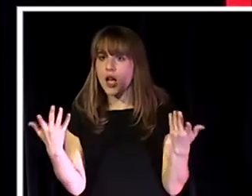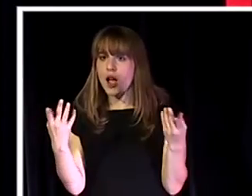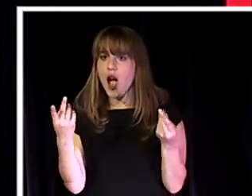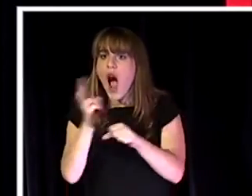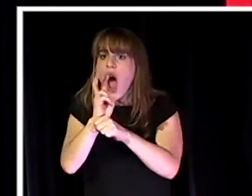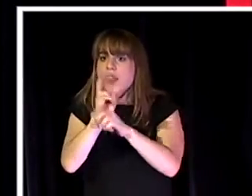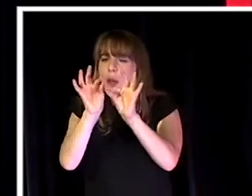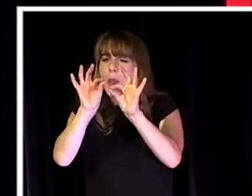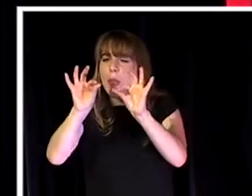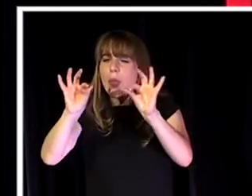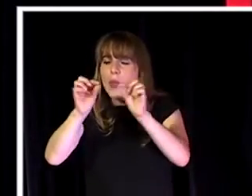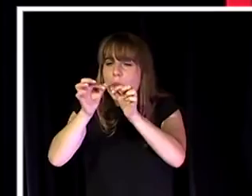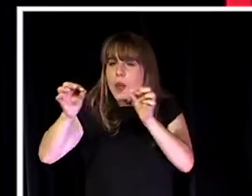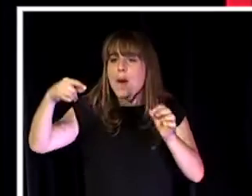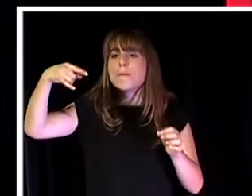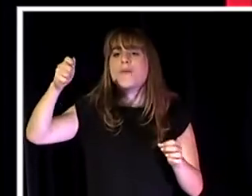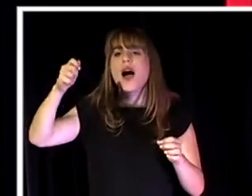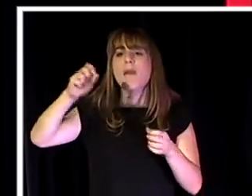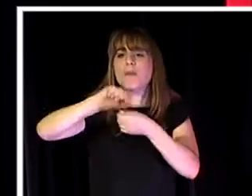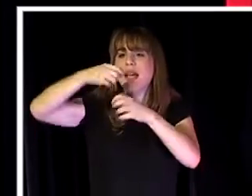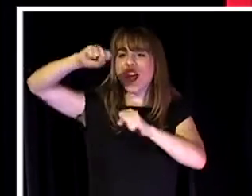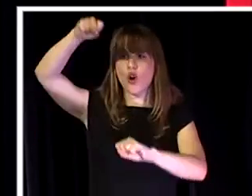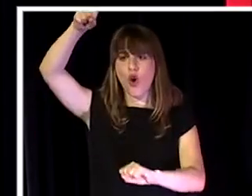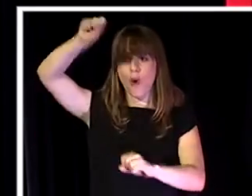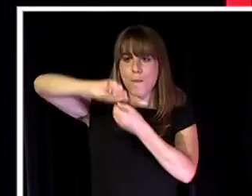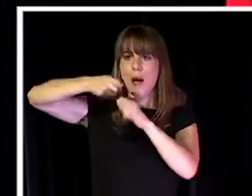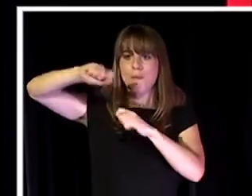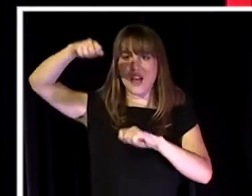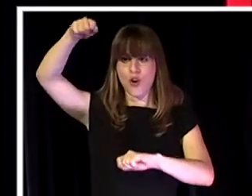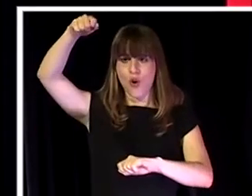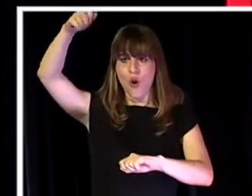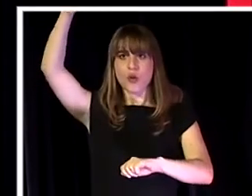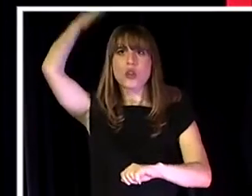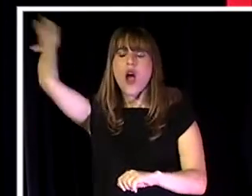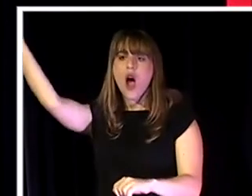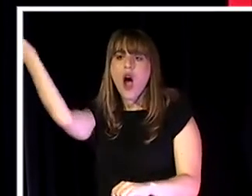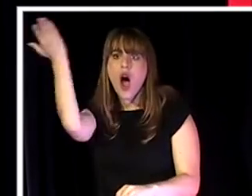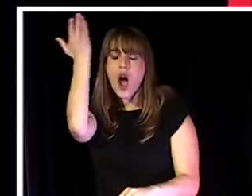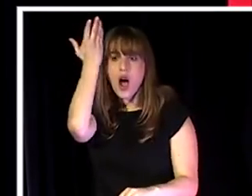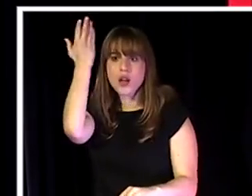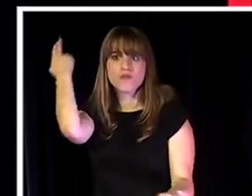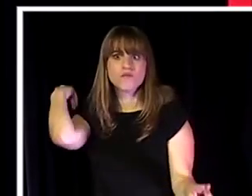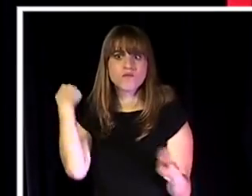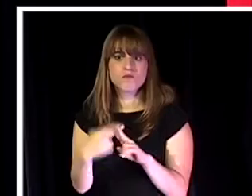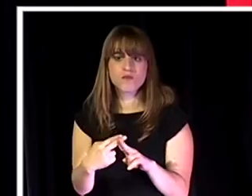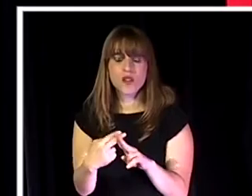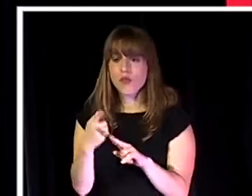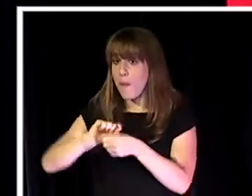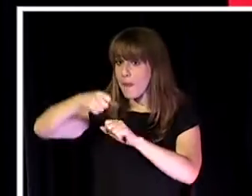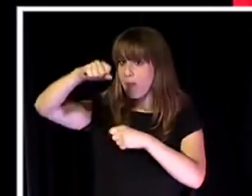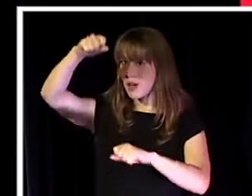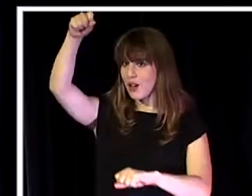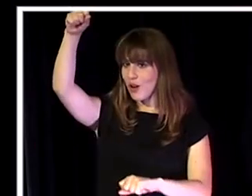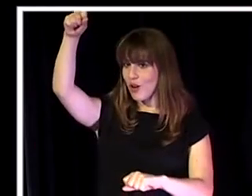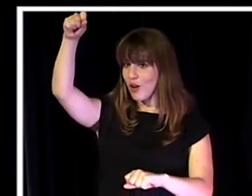χαρτί, σαν το πάπυρο που τότε ήταν πολύτιμο και ακριβό. Και τον πάπυρο.